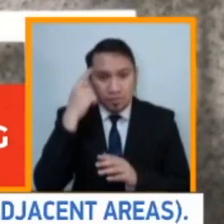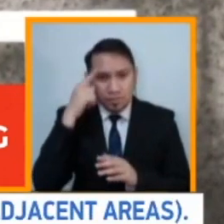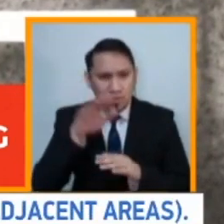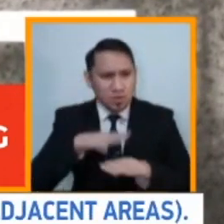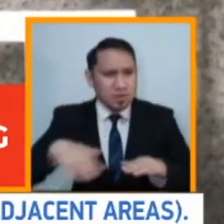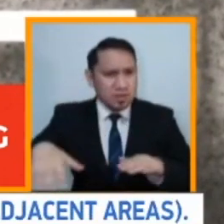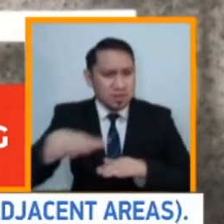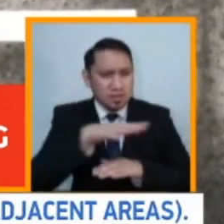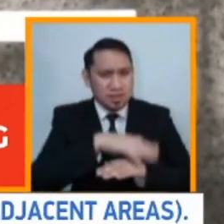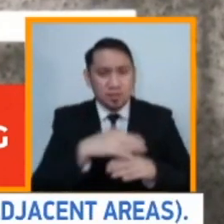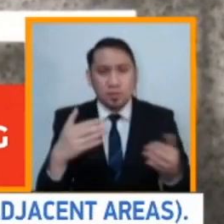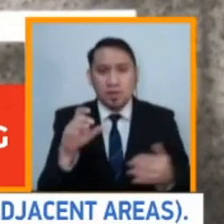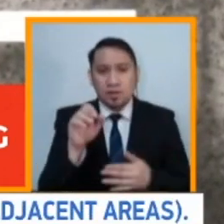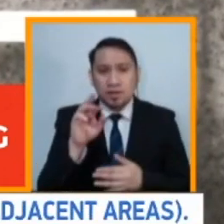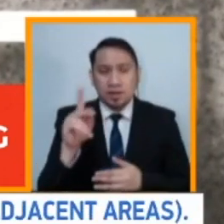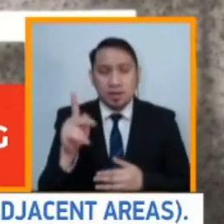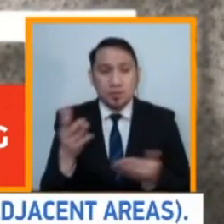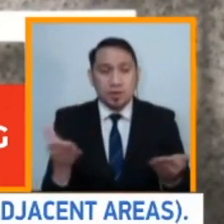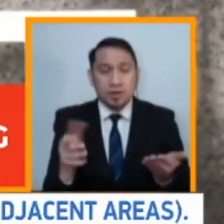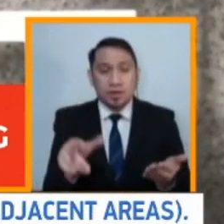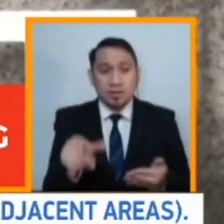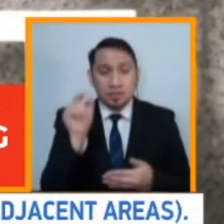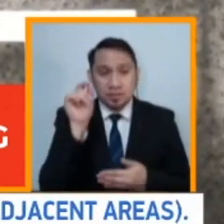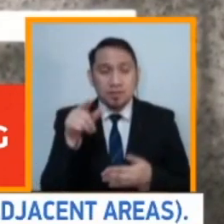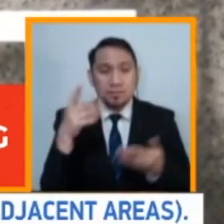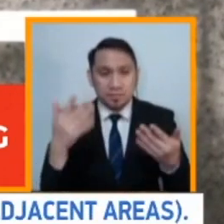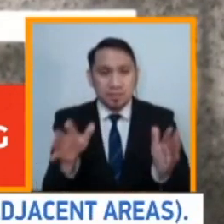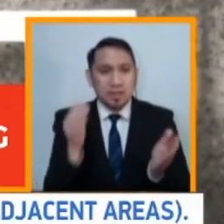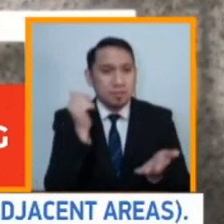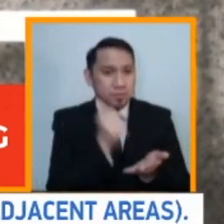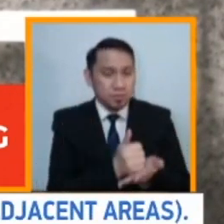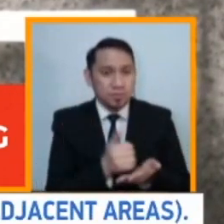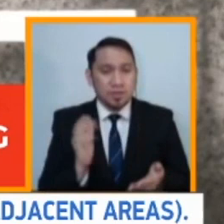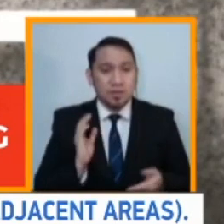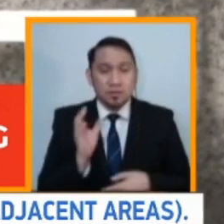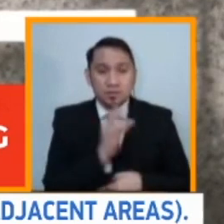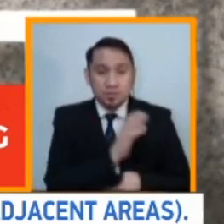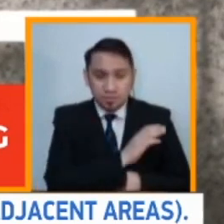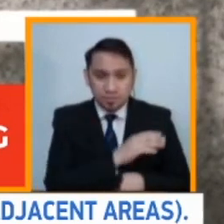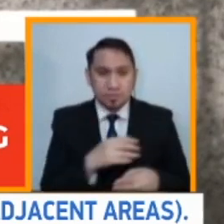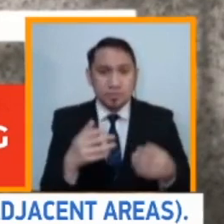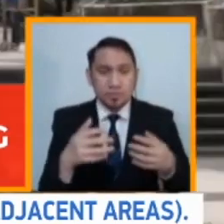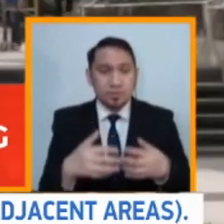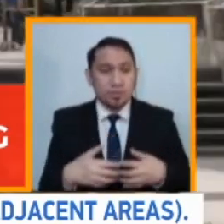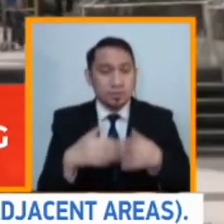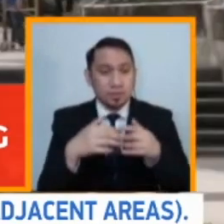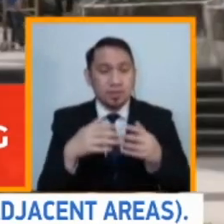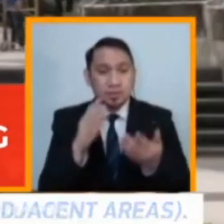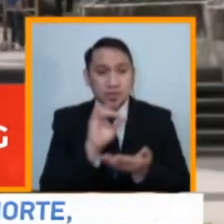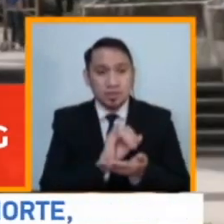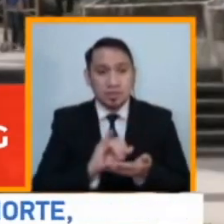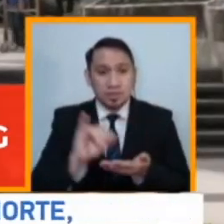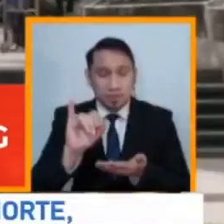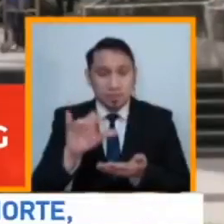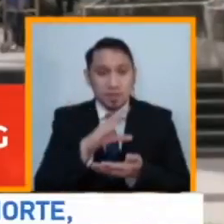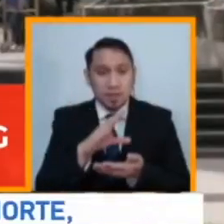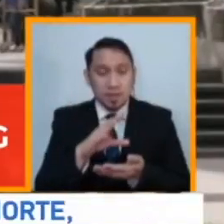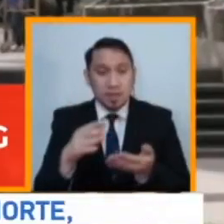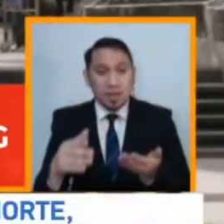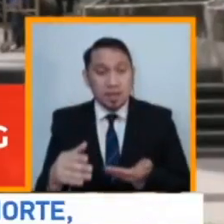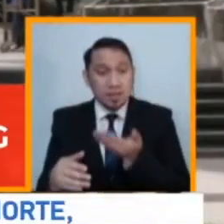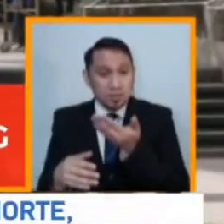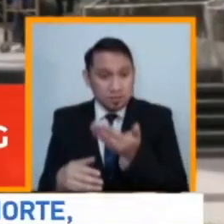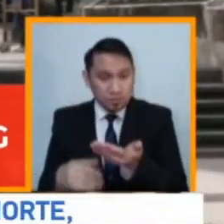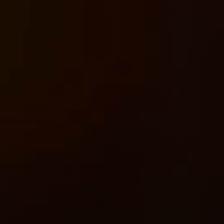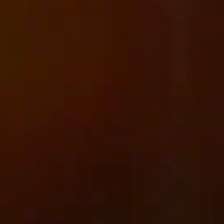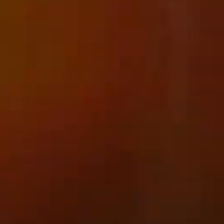sa Tarlac. Lusot na sa kamera ang panukala para sa pagtatag ng institute habang isasalang pa lang ito sa plenaryo sa Senado.